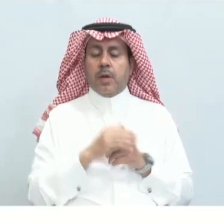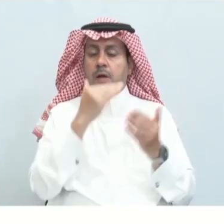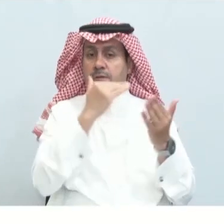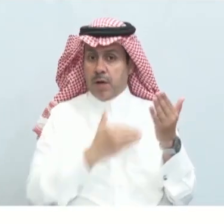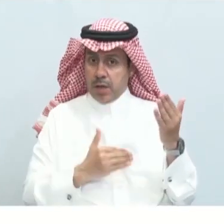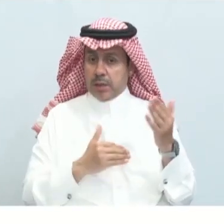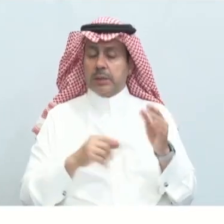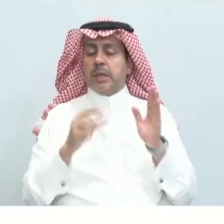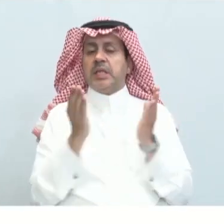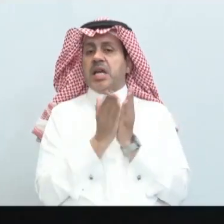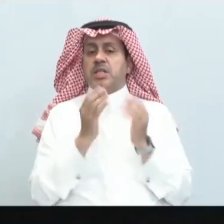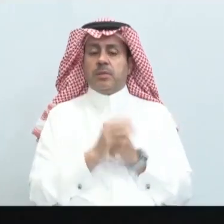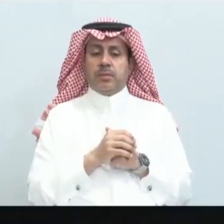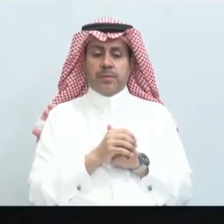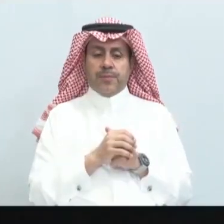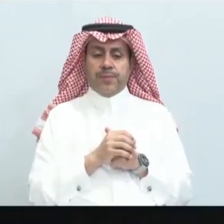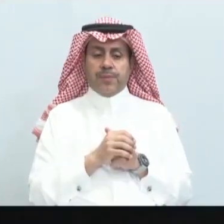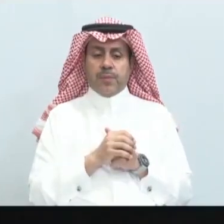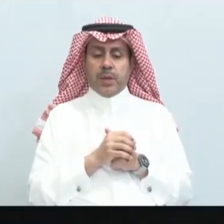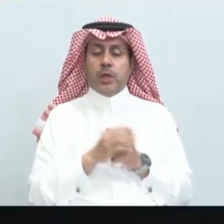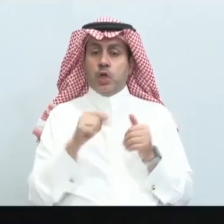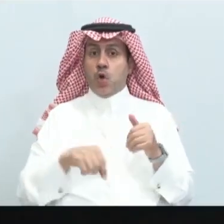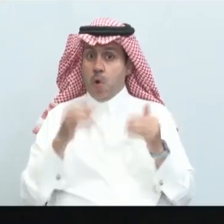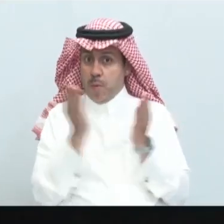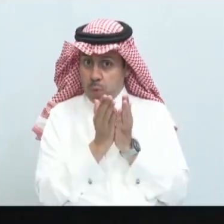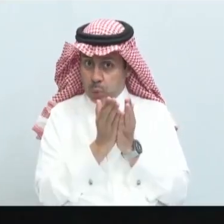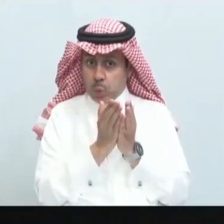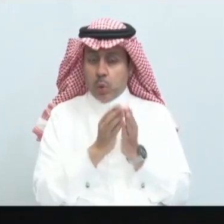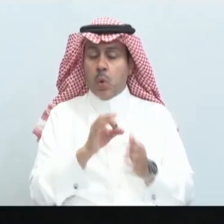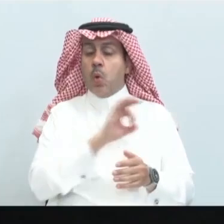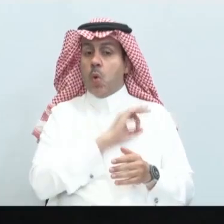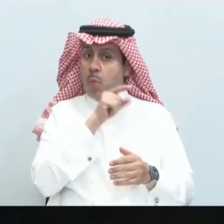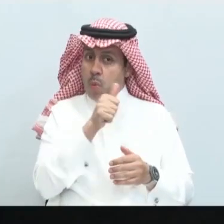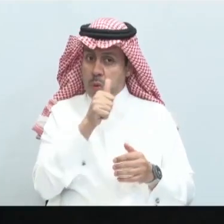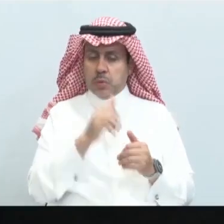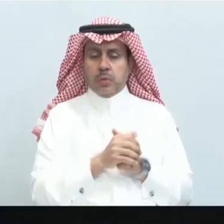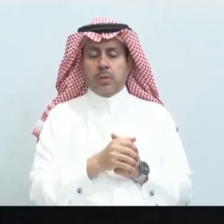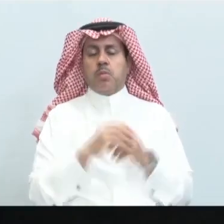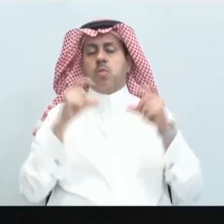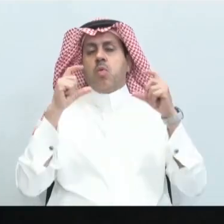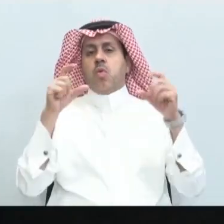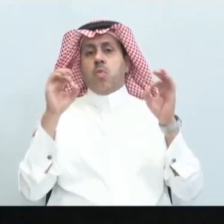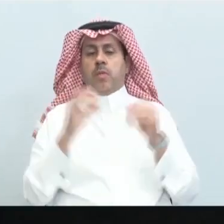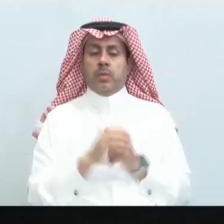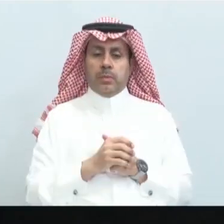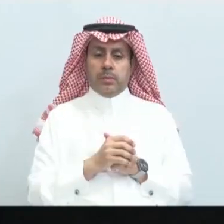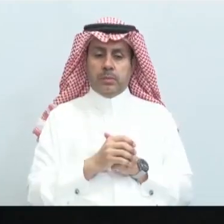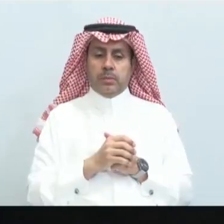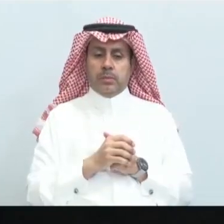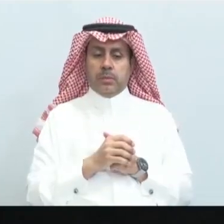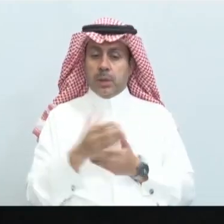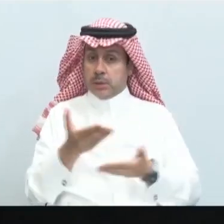لهذا اليوم درسنا من الدروس الشيقه التي في موضوع مهم الا وهو